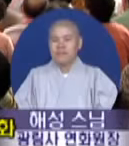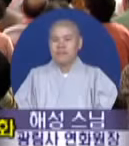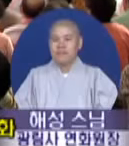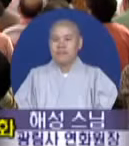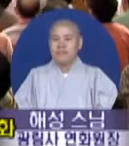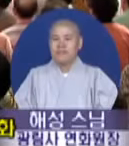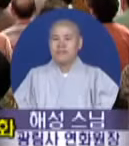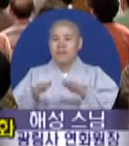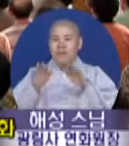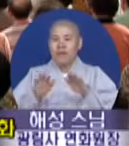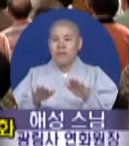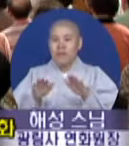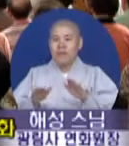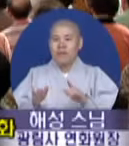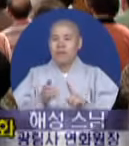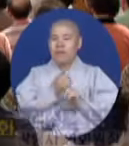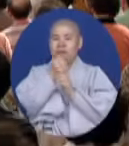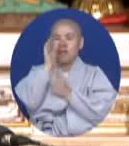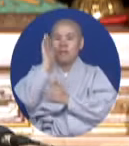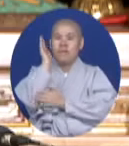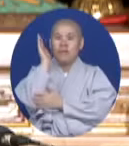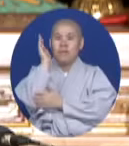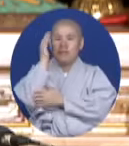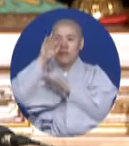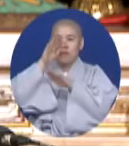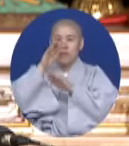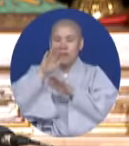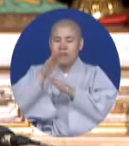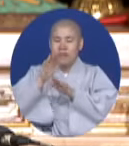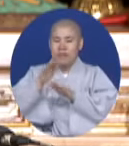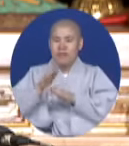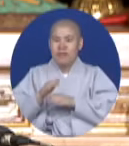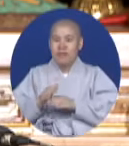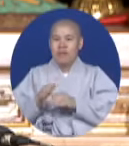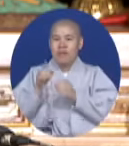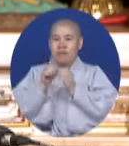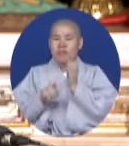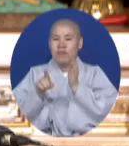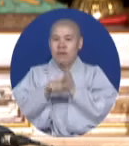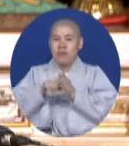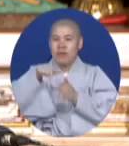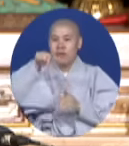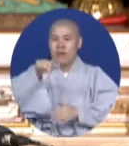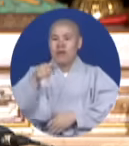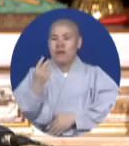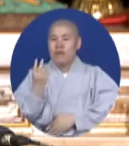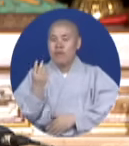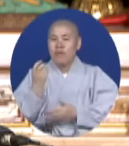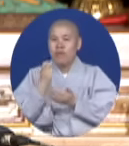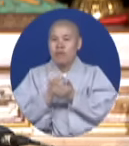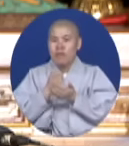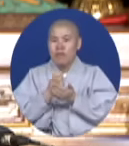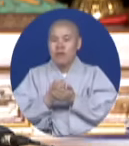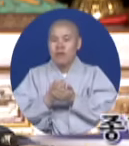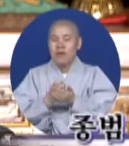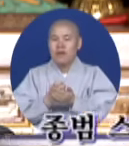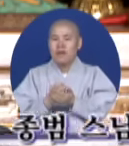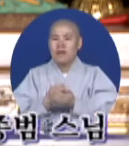오늘 법문은 불교의 교법과 깨달음,